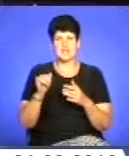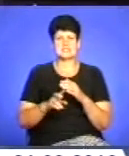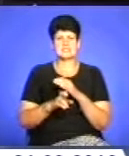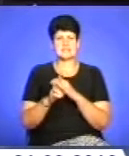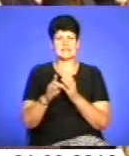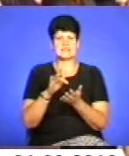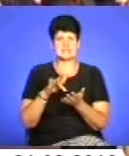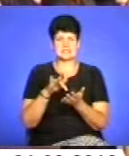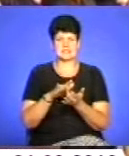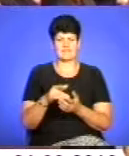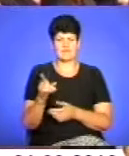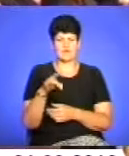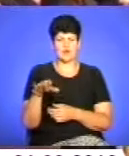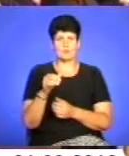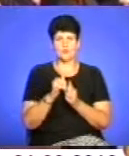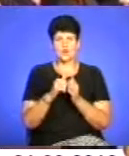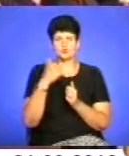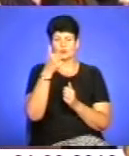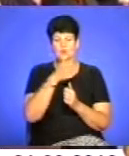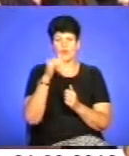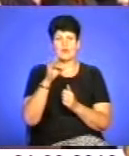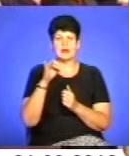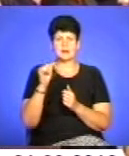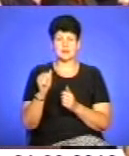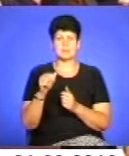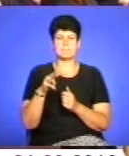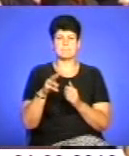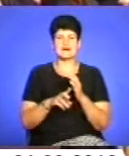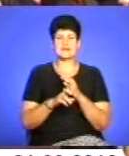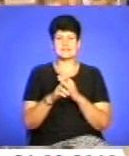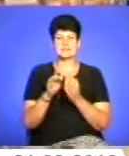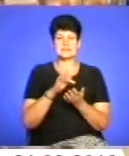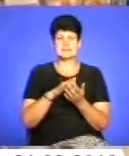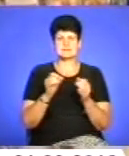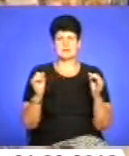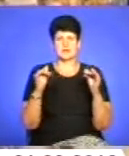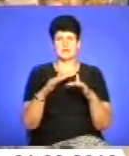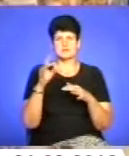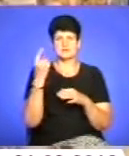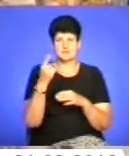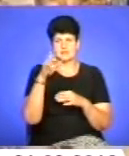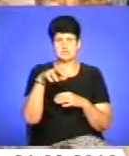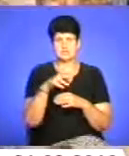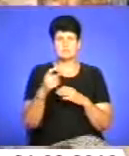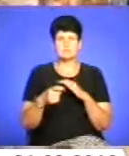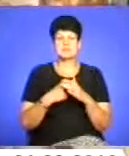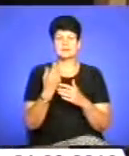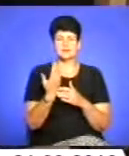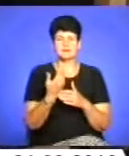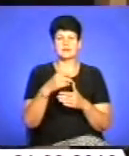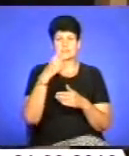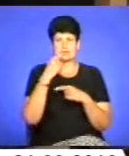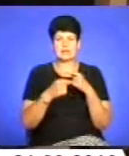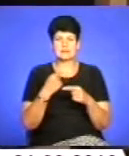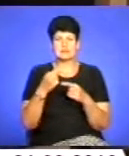Пінчак – далі. Кожного року ректори європейських марійських центрів збираються в одній із країн, щоб пізнати її релігійні традиції,